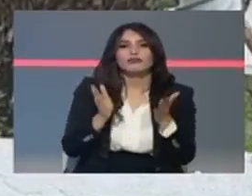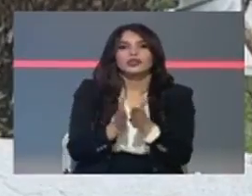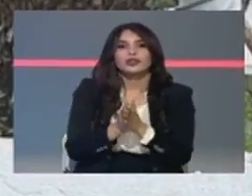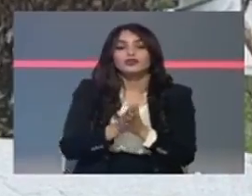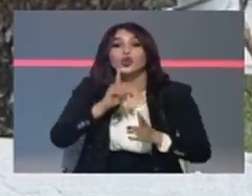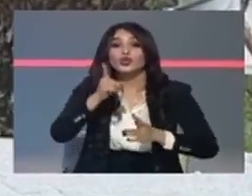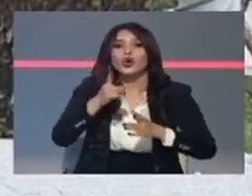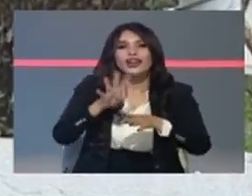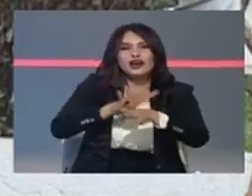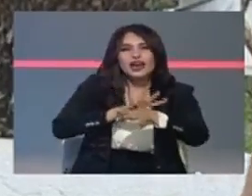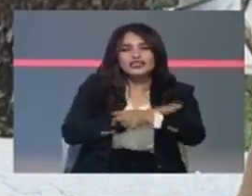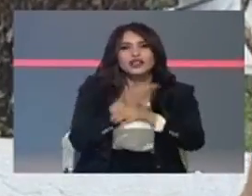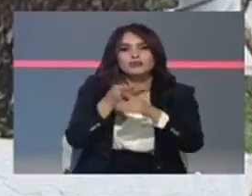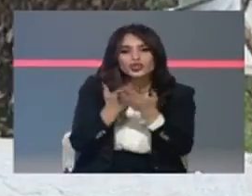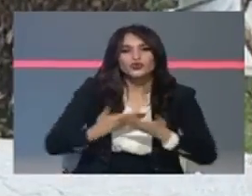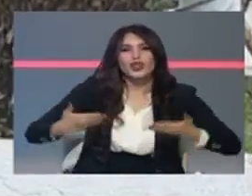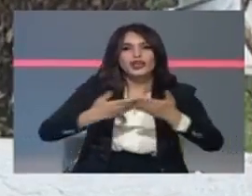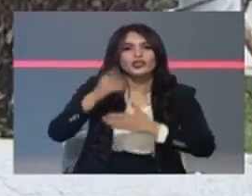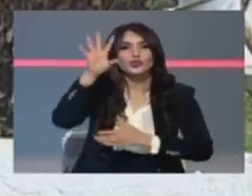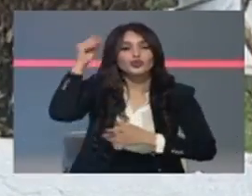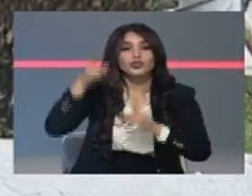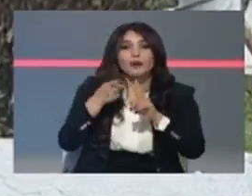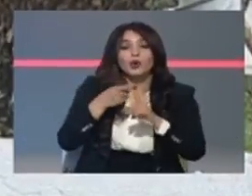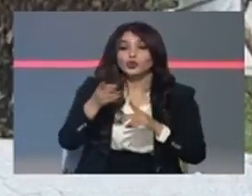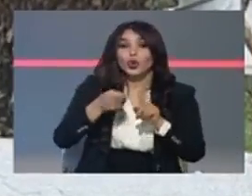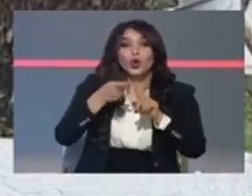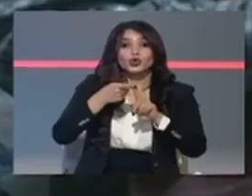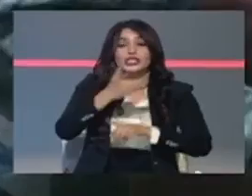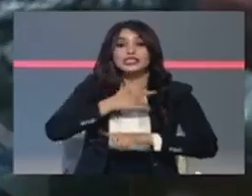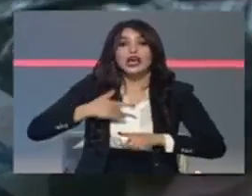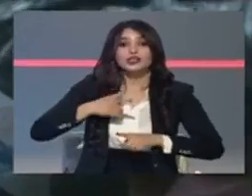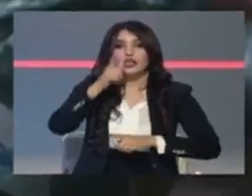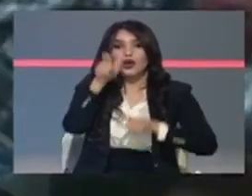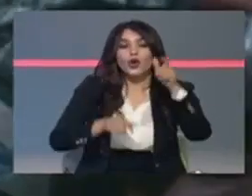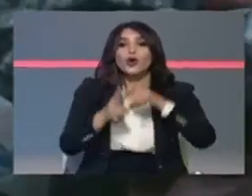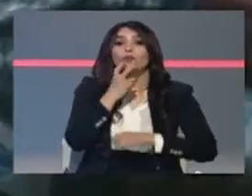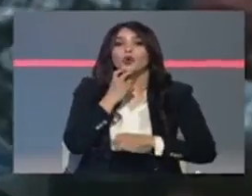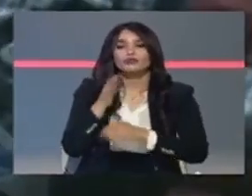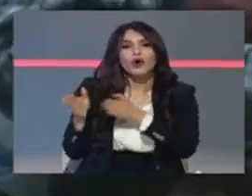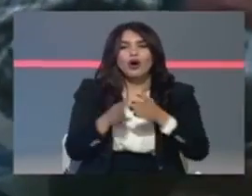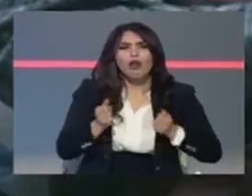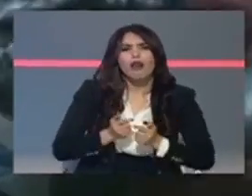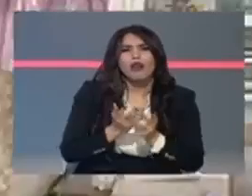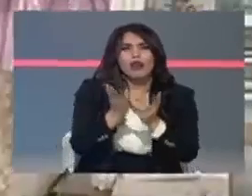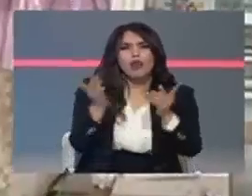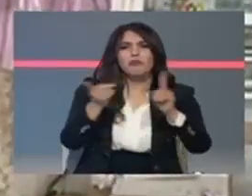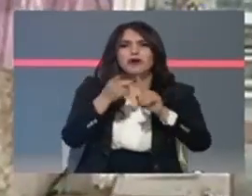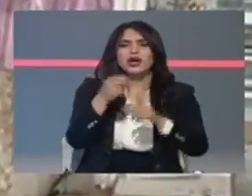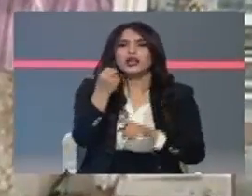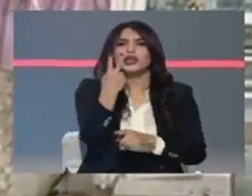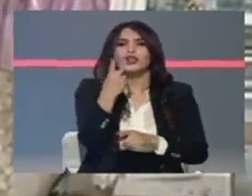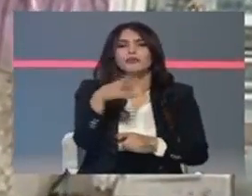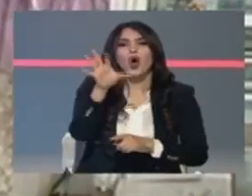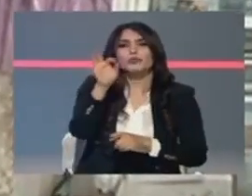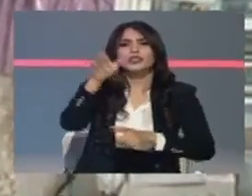مع إحساس منا بالوضعية اللي تعيشها البلاد، صحة المواطن وصحة الناس قبل كل شيء. وتفيد الإحصائيات أن ما يقارب عن